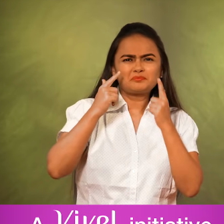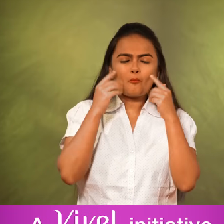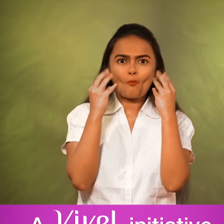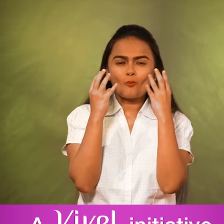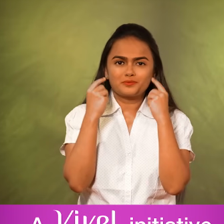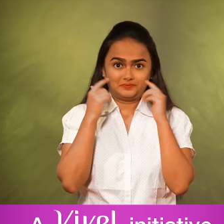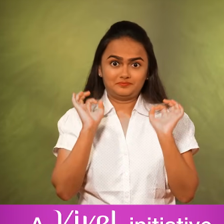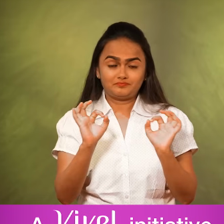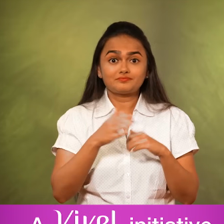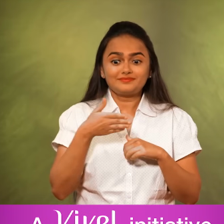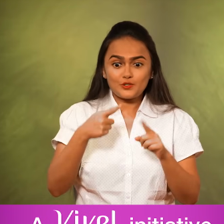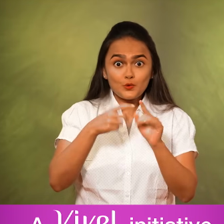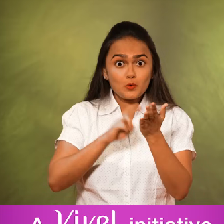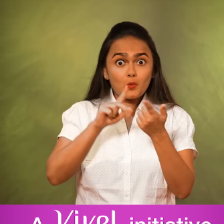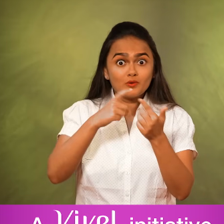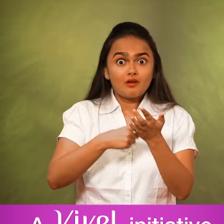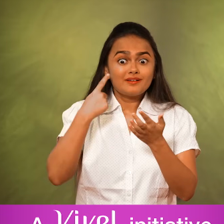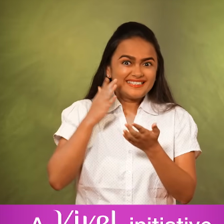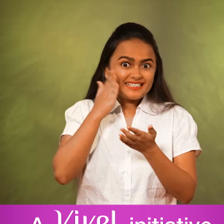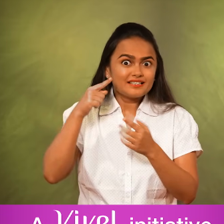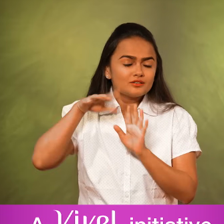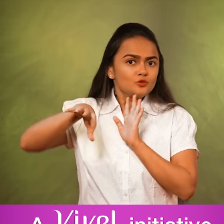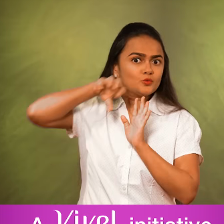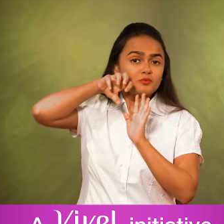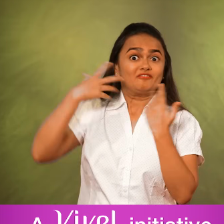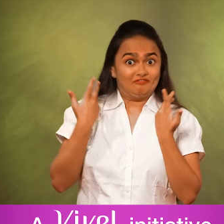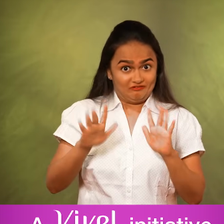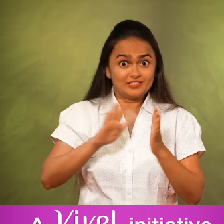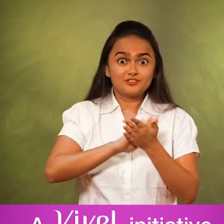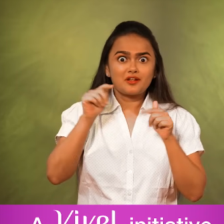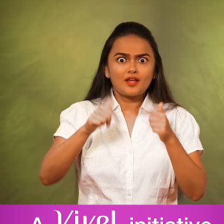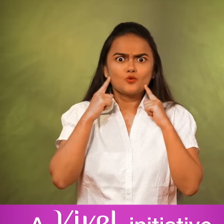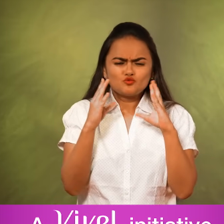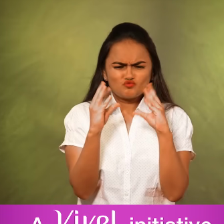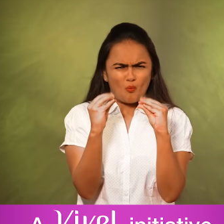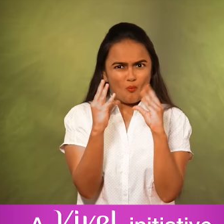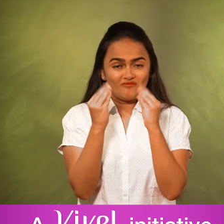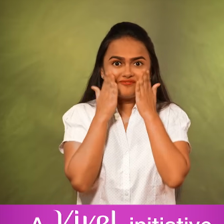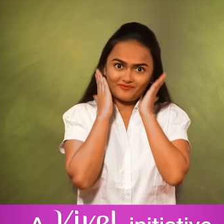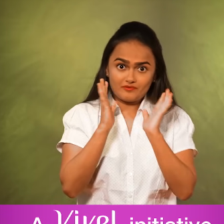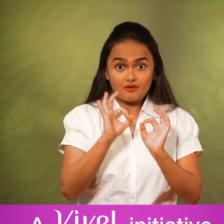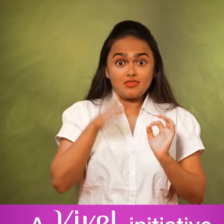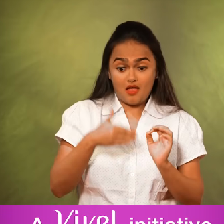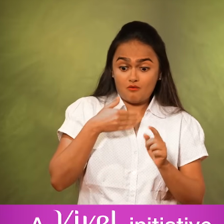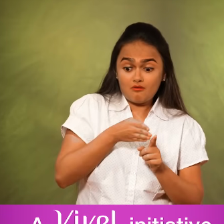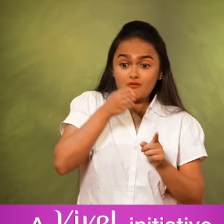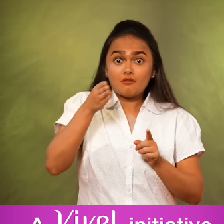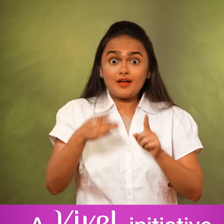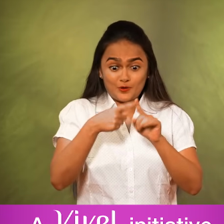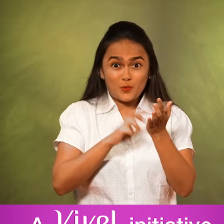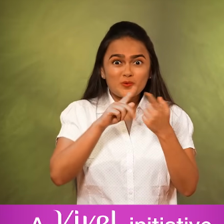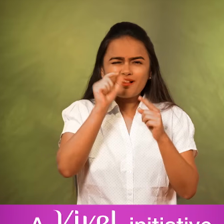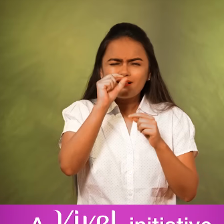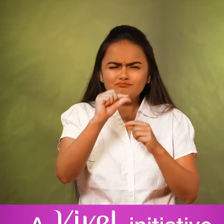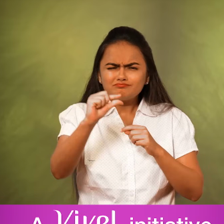It's so nice and like bouncy. Now that the toner is completely absorbed in my skin and made my skin like really soft and supple, अब मैं